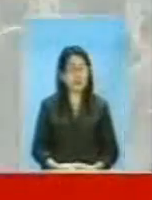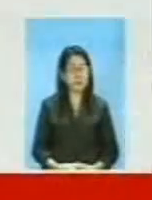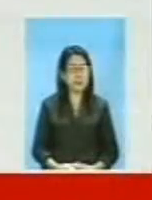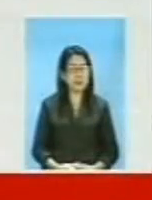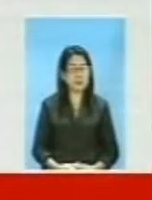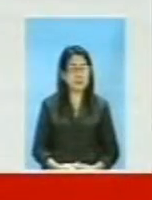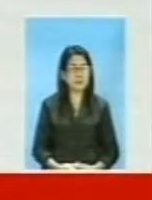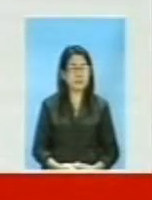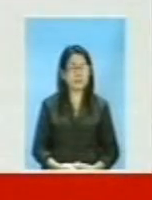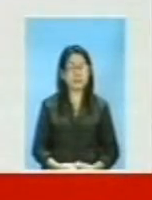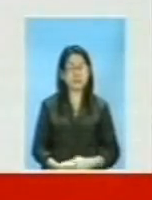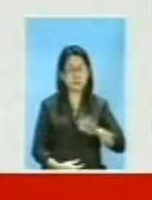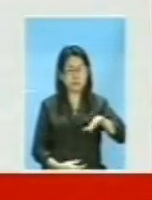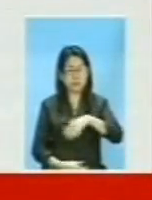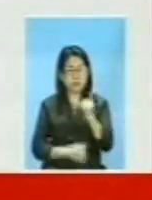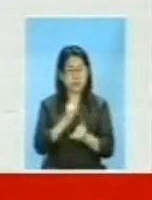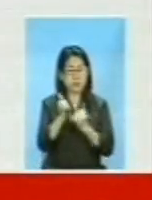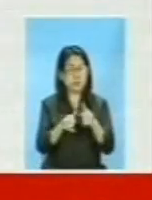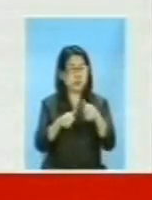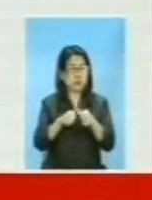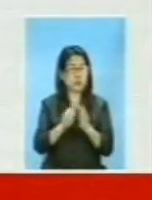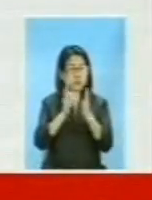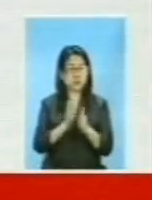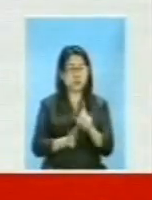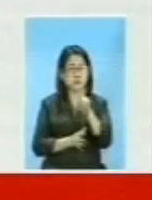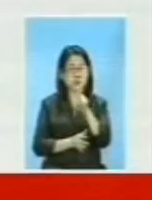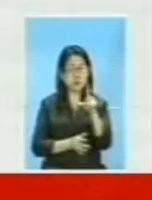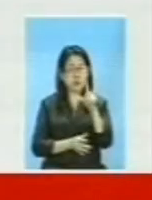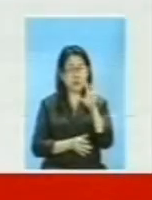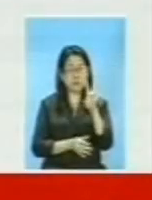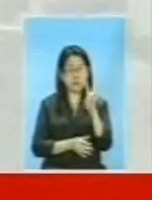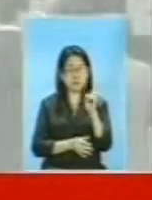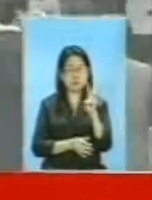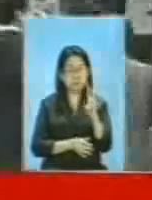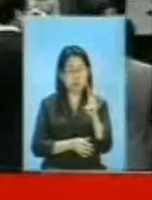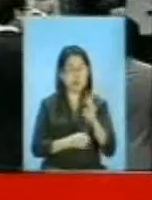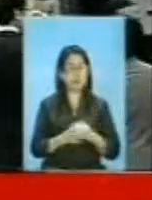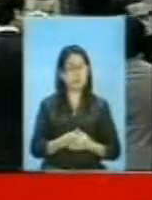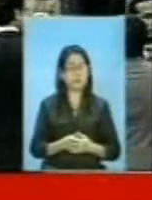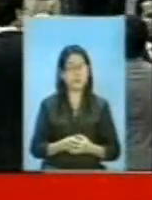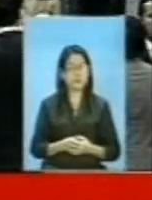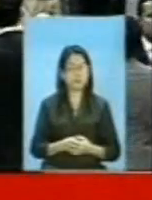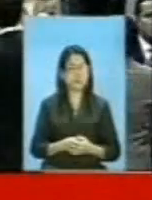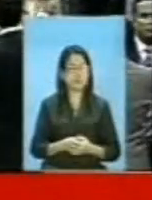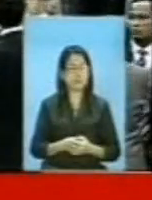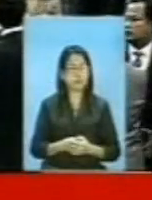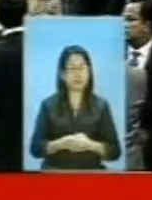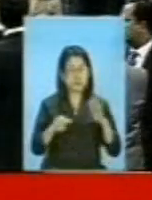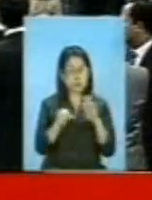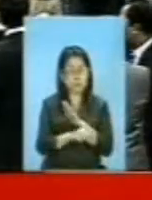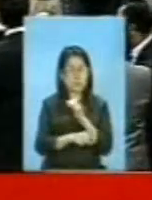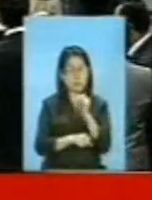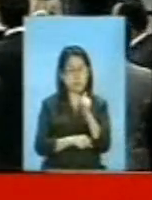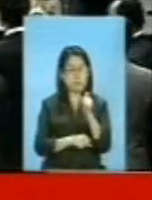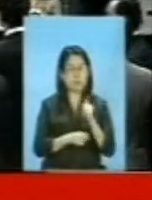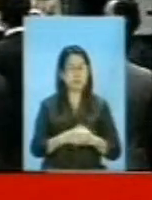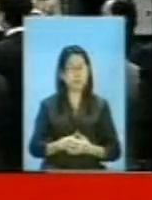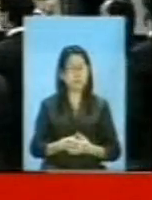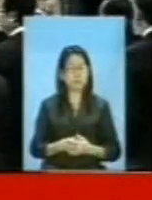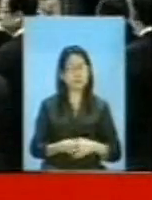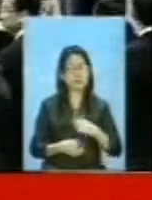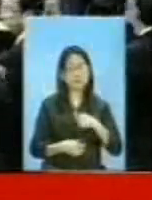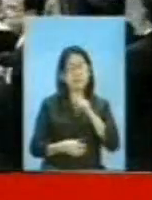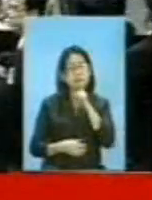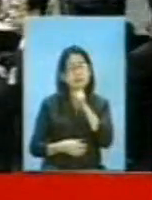ณอภิชาติสุภาพ ท่านสสประชาธิปัตย์ท่านประชาธิปัตย์ค่ะ คงเวชเวชชาชีวะนะคะเวชชาชีวะสสจันทบุรี นะ